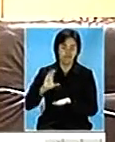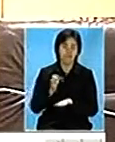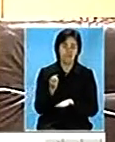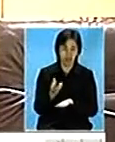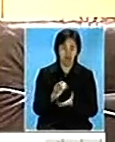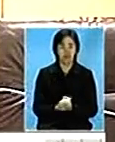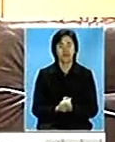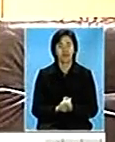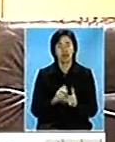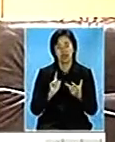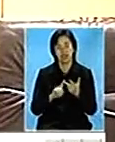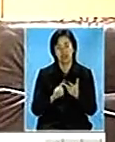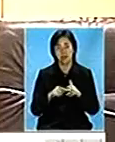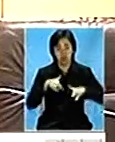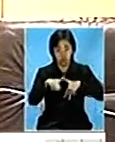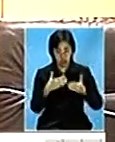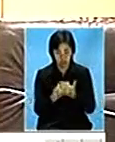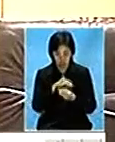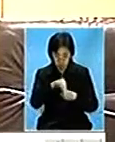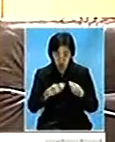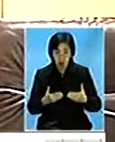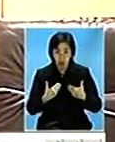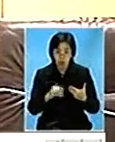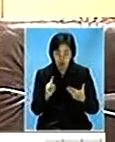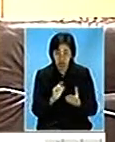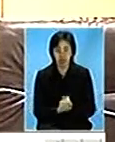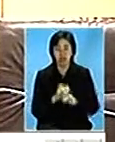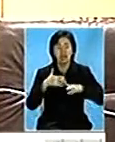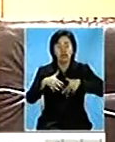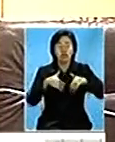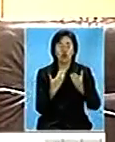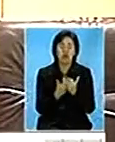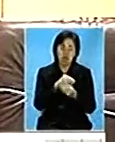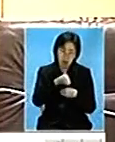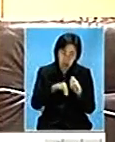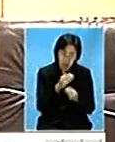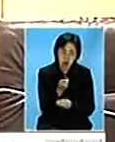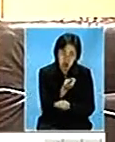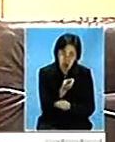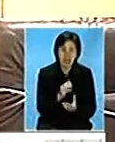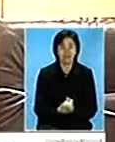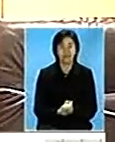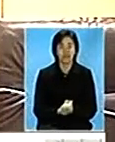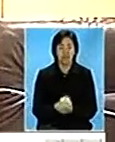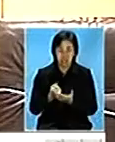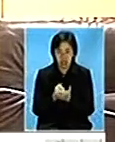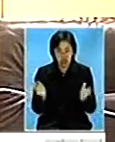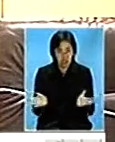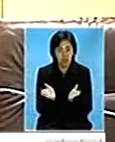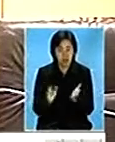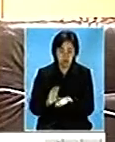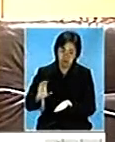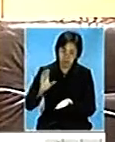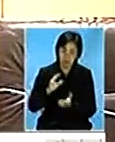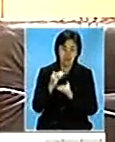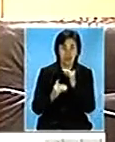ามรายได้เฉลี่ยประชากรจังหวัดใดประชากรมีรายได้น้อยจะได้รับการพัฒนาเพิ่มขึ้นเ